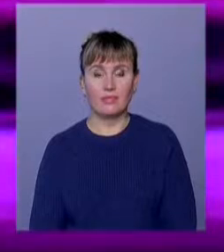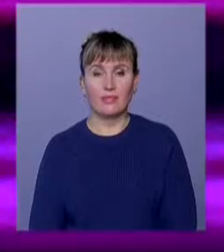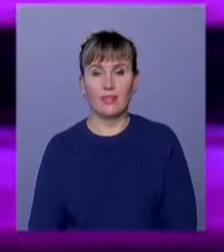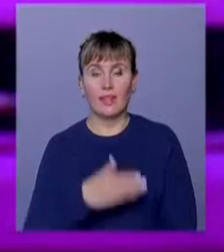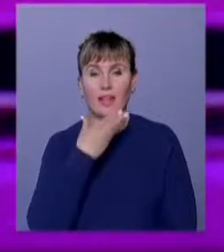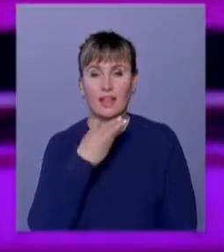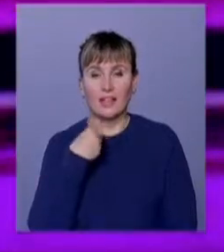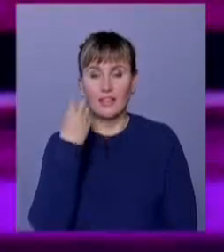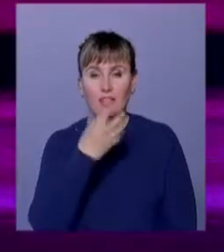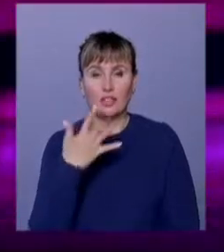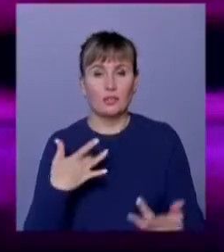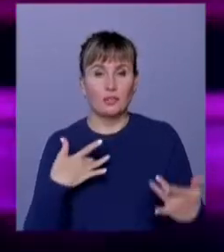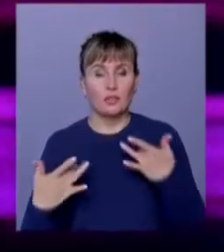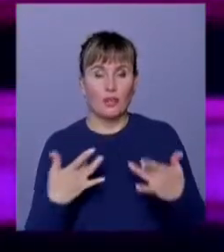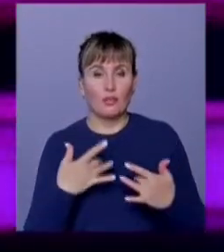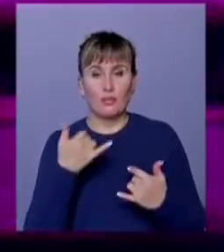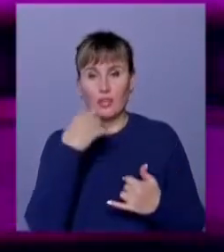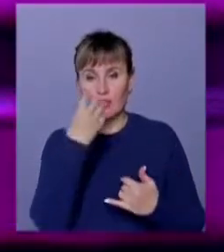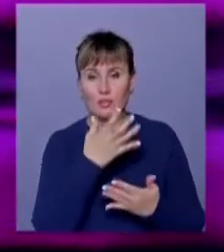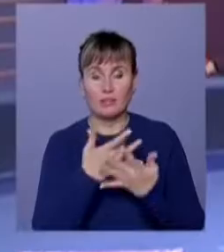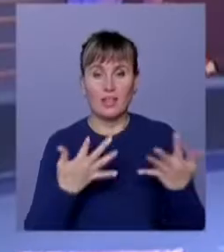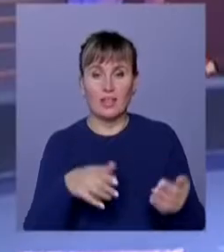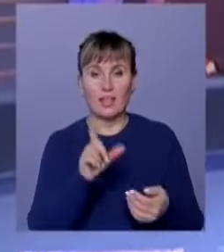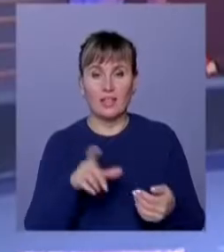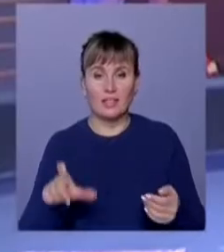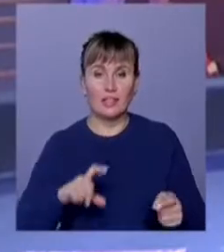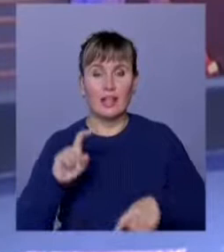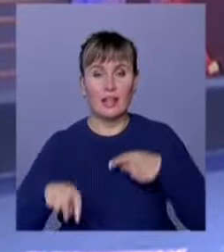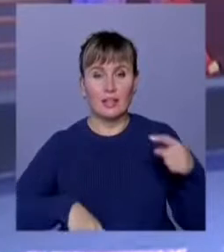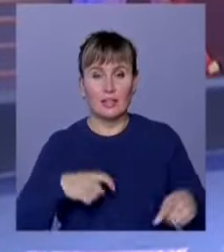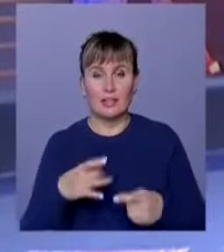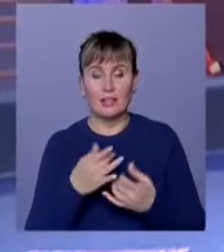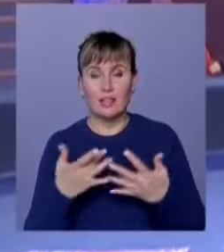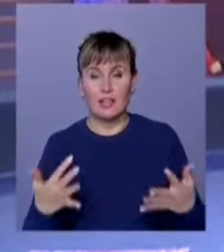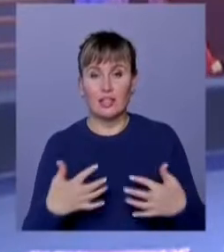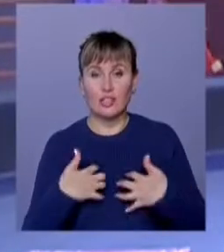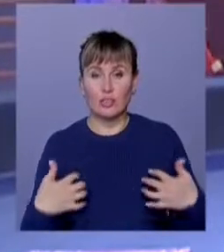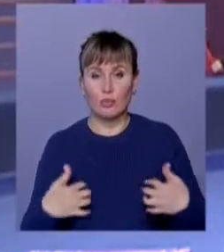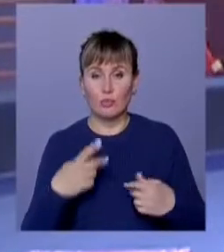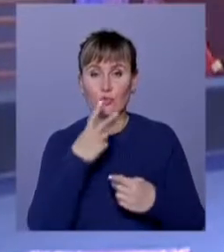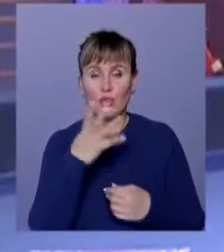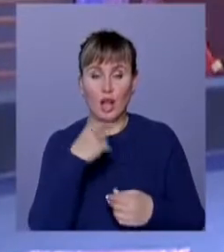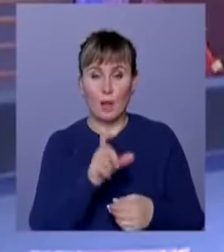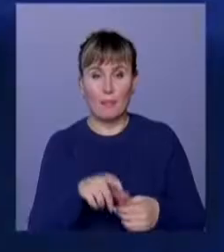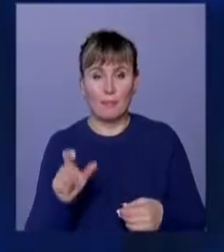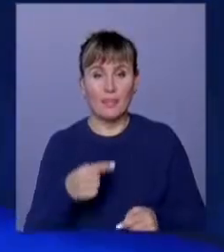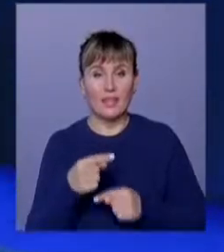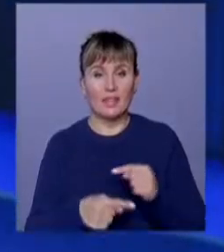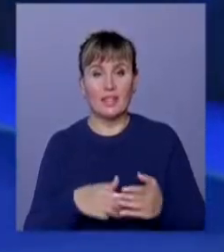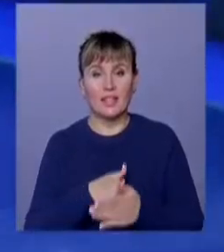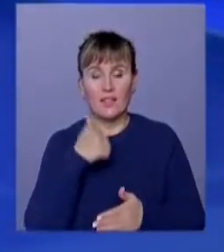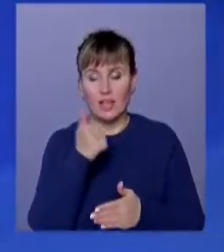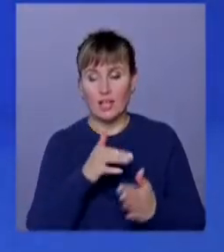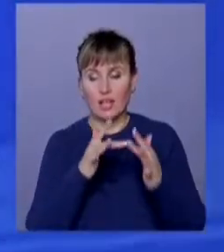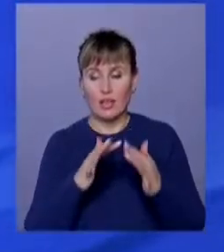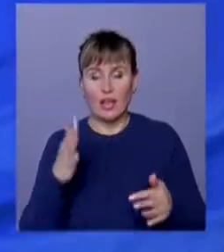красочное цирковое шоу с клоунами, сказочными персонажами, акробатами и дрессированными питомцами увидели алматинцы. Традиционная новогодняя